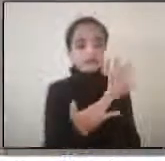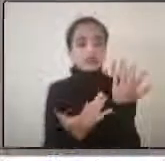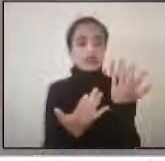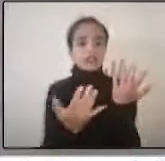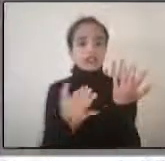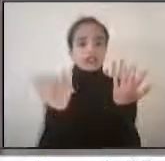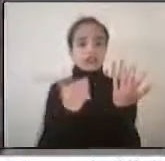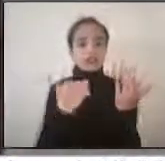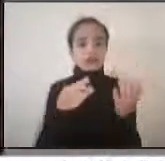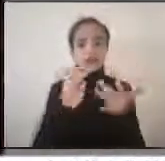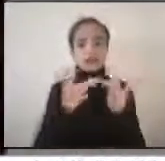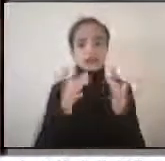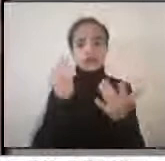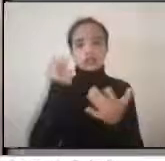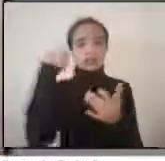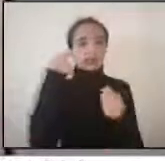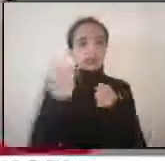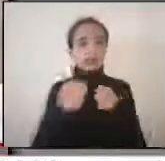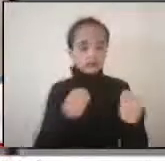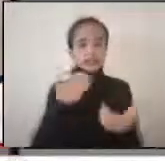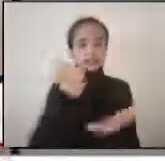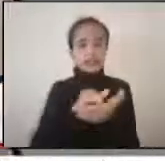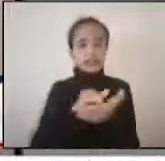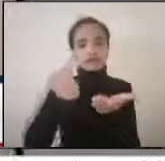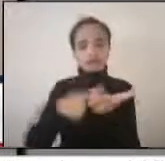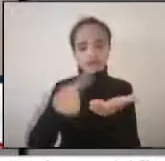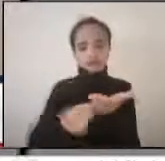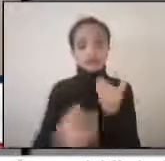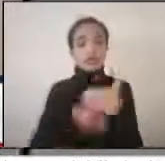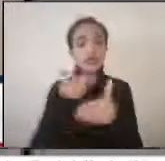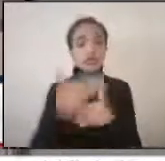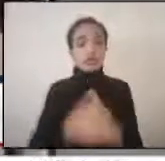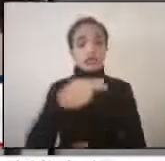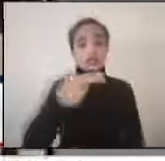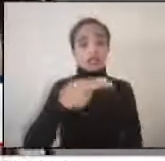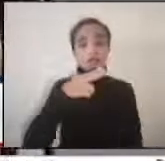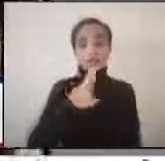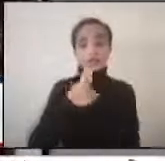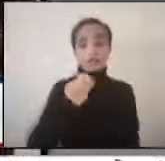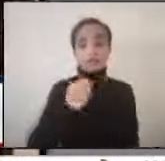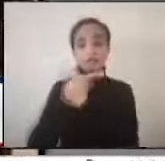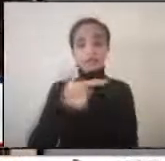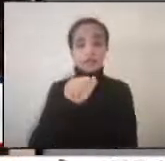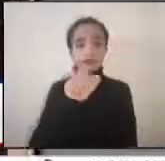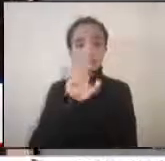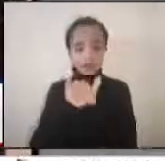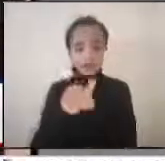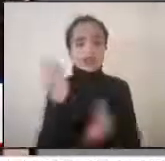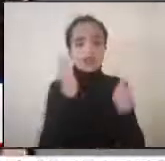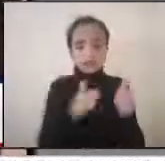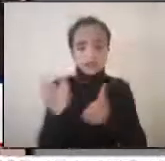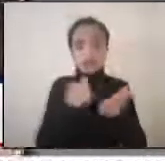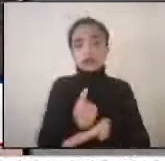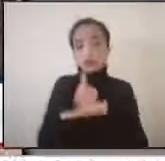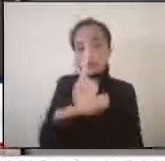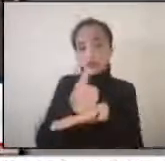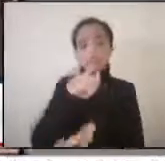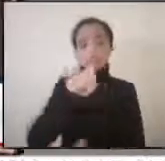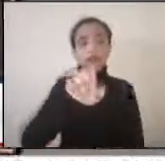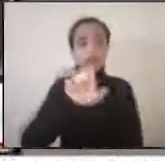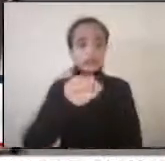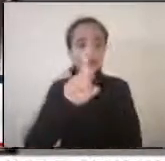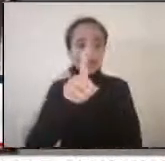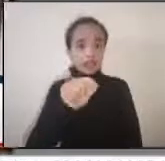Ang Hungary naman, planong makipagtulungan sa Tesda para sa pagsasanay ng mga Pinoy na nais magtrabaho sa kanilang bansa. Kasabay